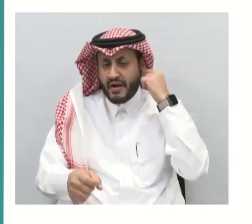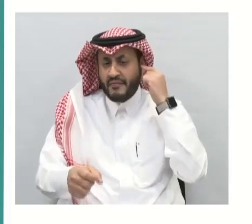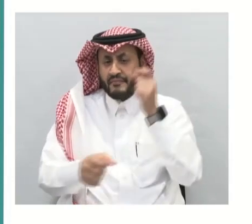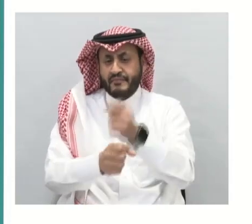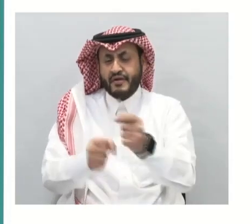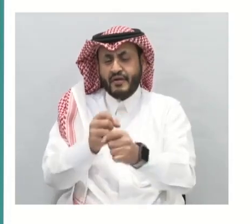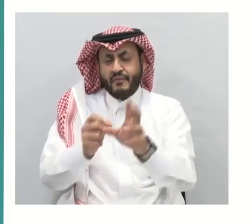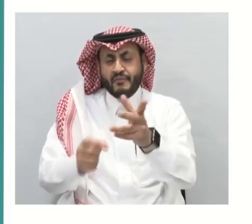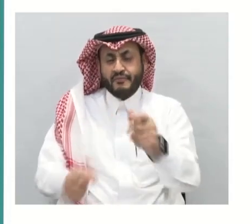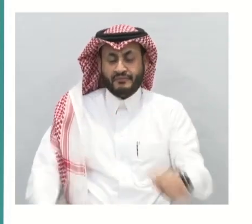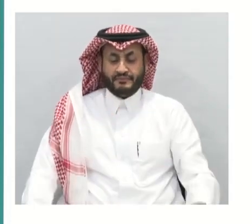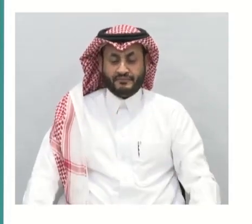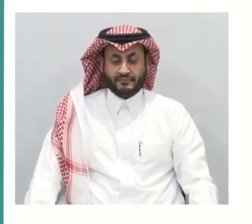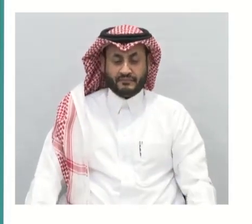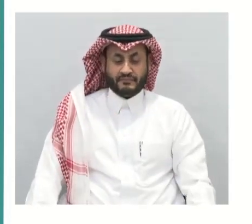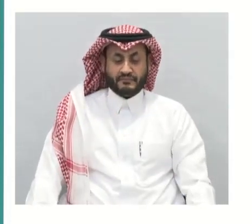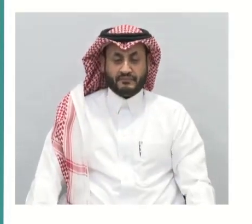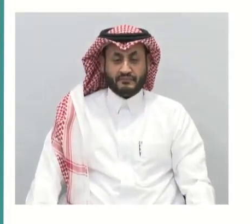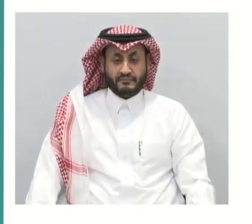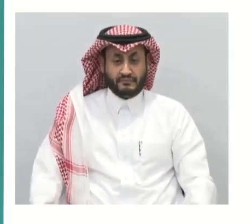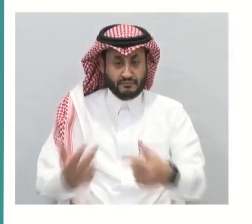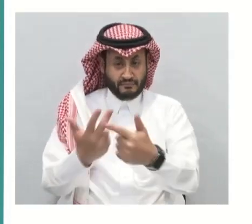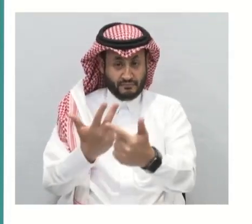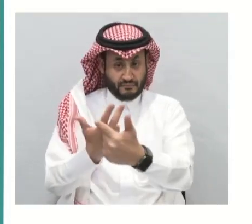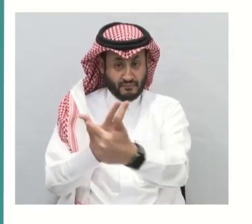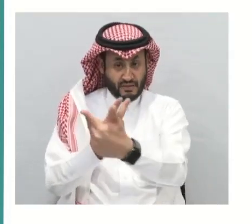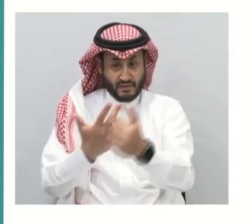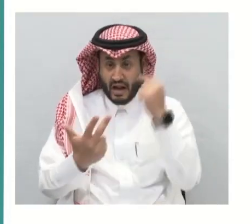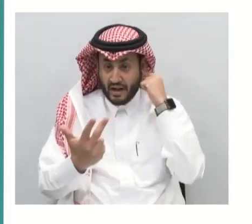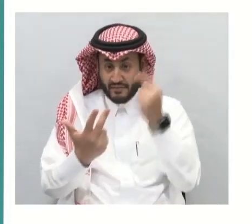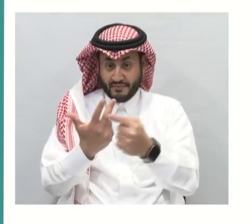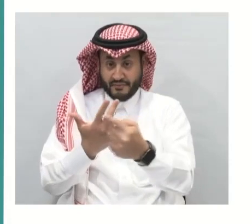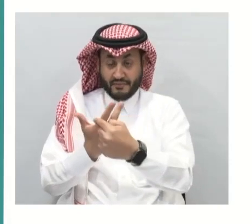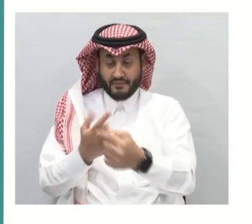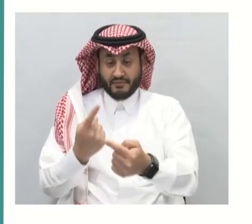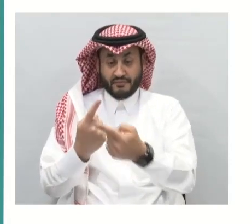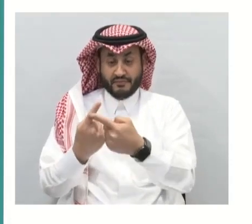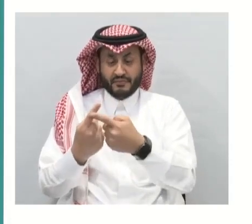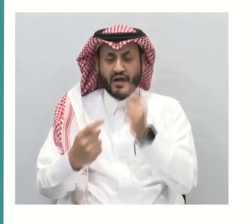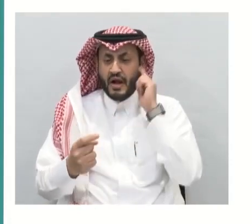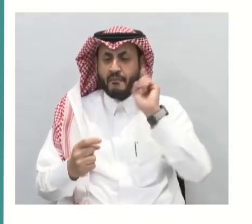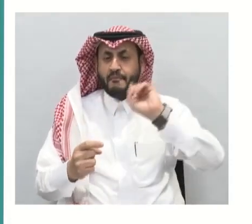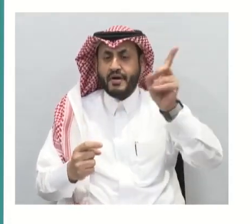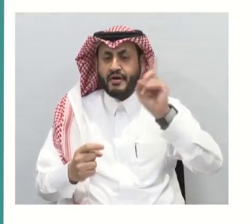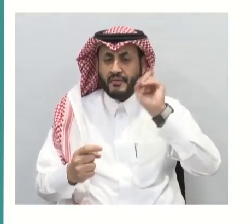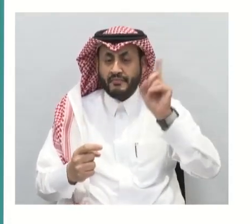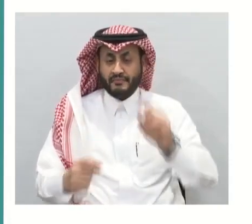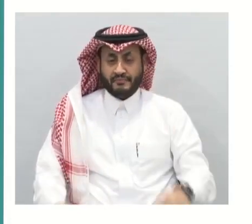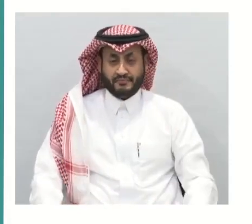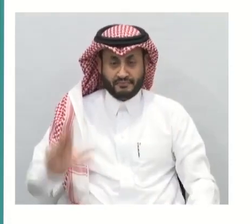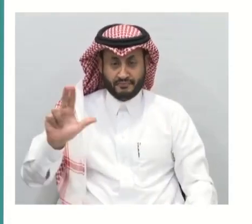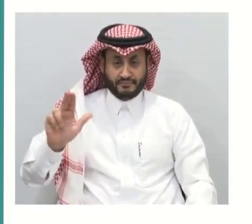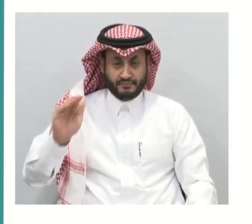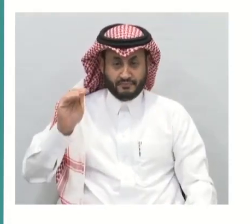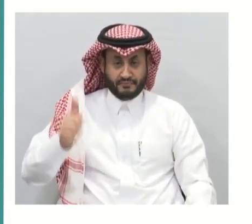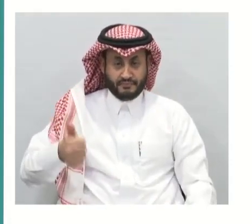التركيب الاذن الاذن تتكون من ثلاثه اجزاء اساسيه هي اولا الاذن الخارجيه صوان